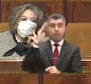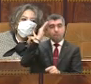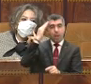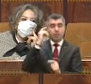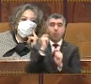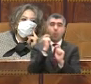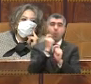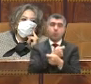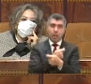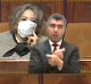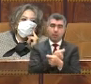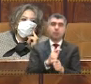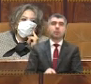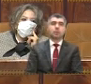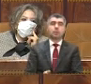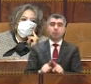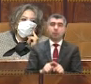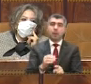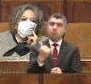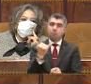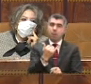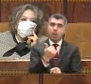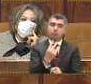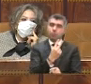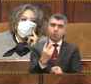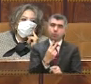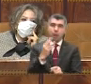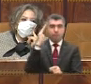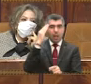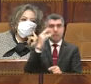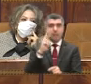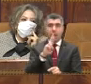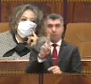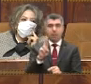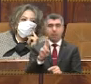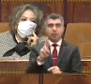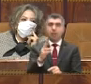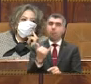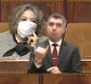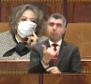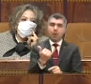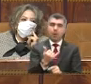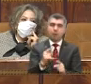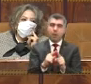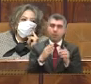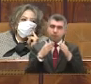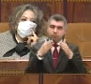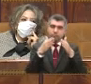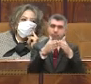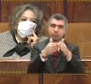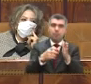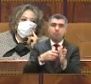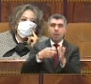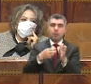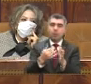كذلك، وكنتمنوا منكم سيد الوزير التفاته لهذ القطبين ديال فاس الرباط، لانه فعلا فاس الرباط كيحتاج منا واحد الخط